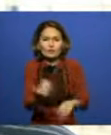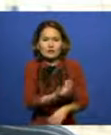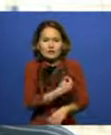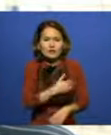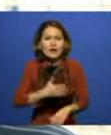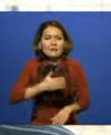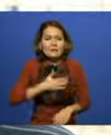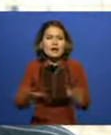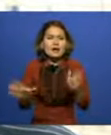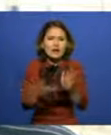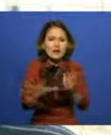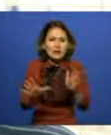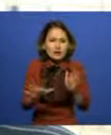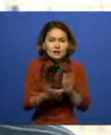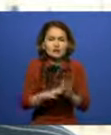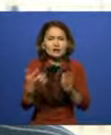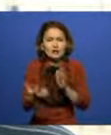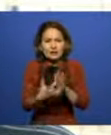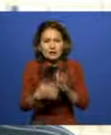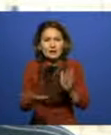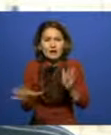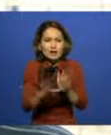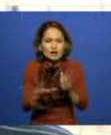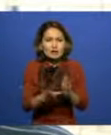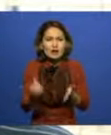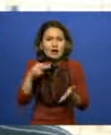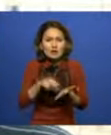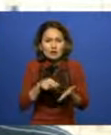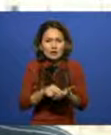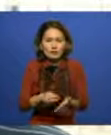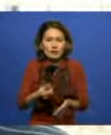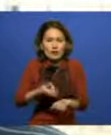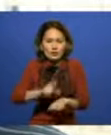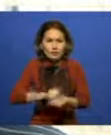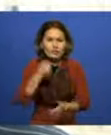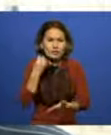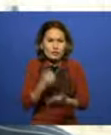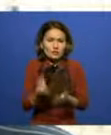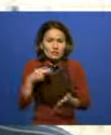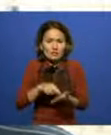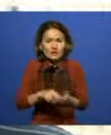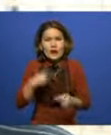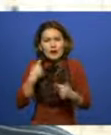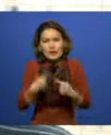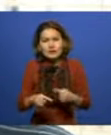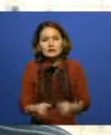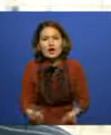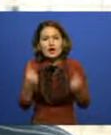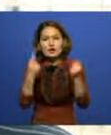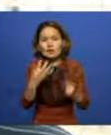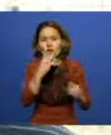электр қуатының қымбаттылығына байланысты осы көлемнен ары аса алмай отырмыз. Сондықтан басқа алпауыт